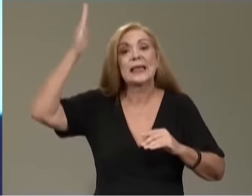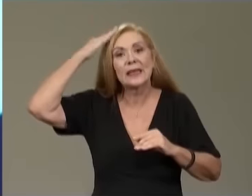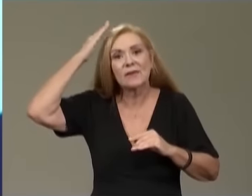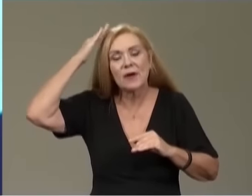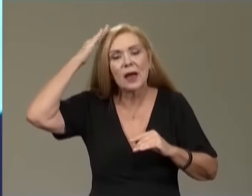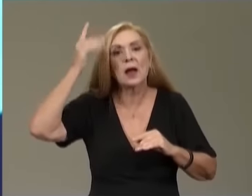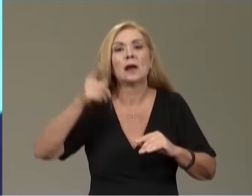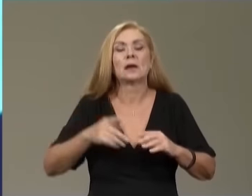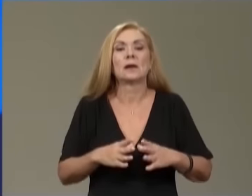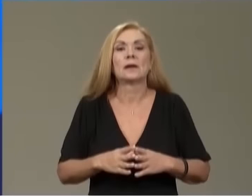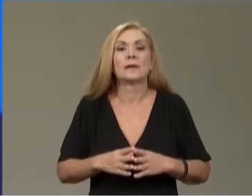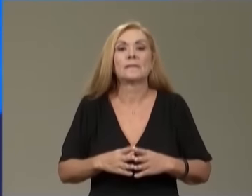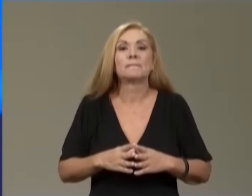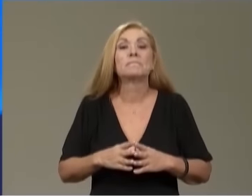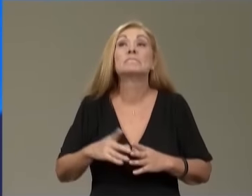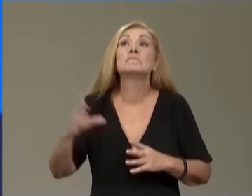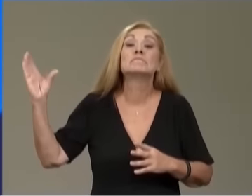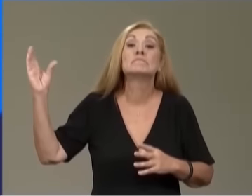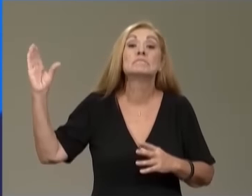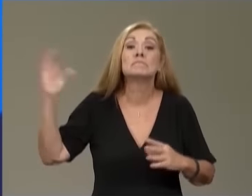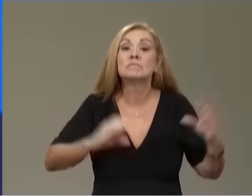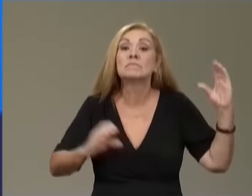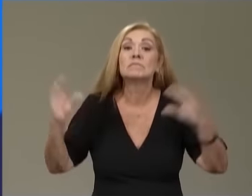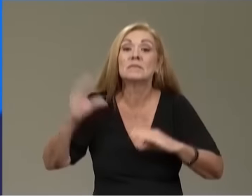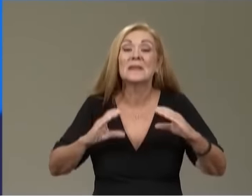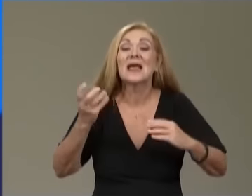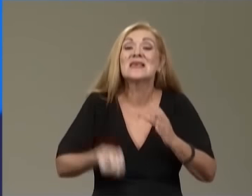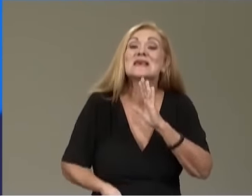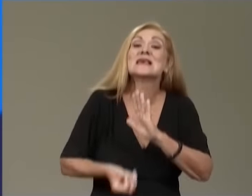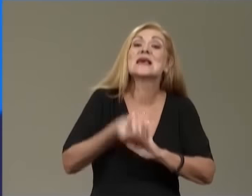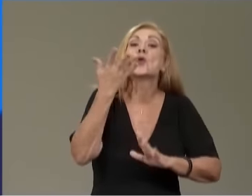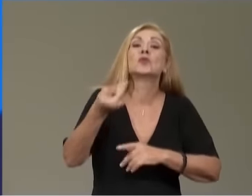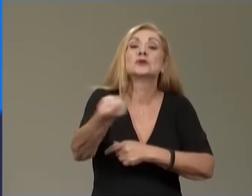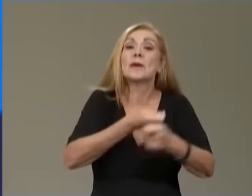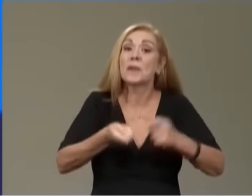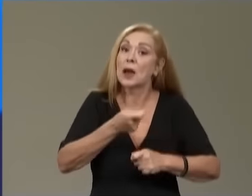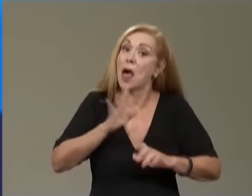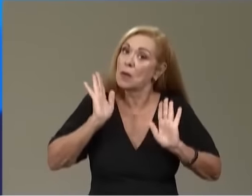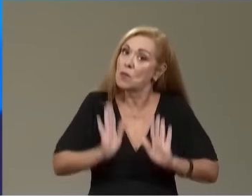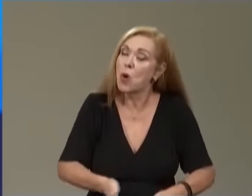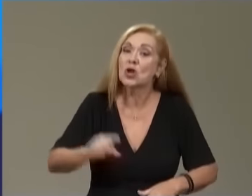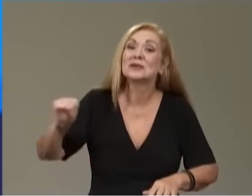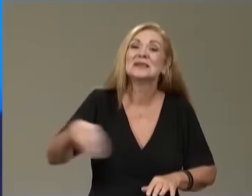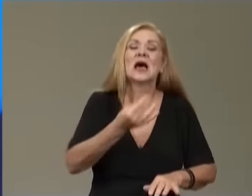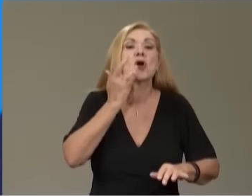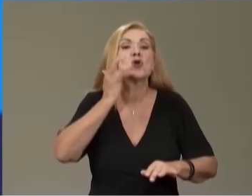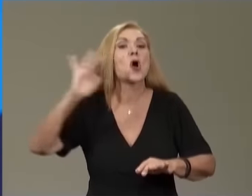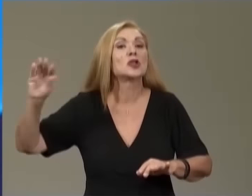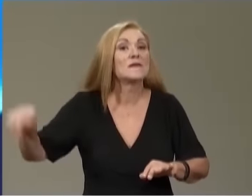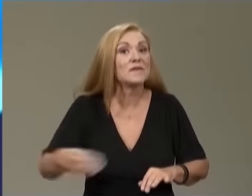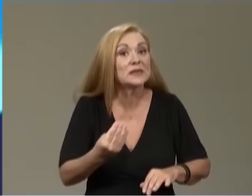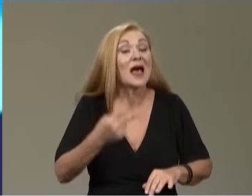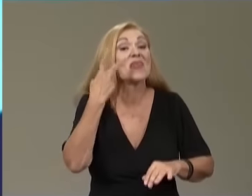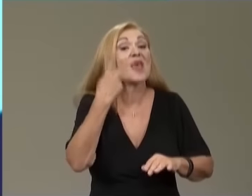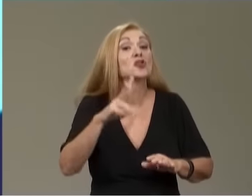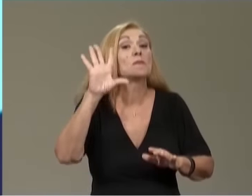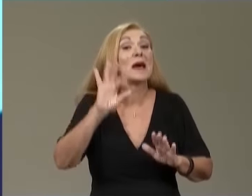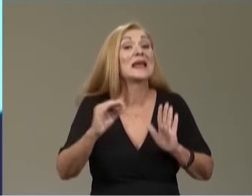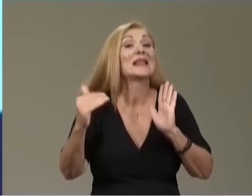θα εισάγονται για τη χρηματοδότηση startup εταιρεών. Ναι, θα μπορεί κάποιος να πάρει Golden Visa αν επενδύσει 250.000 ευρώ, όχι σε